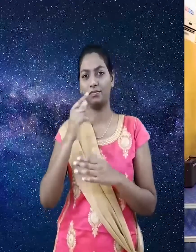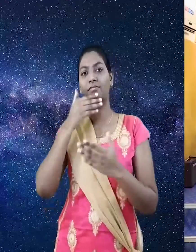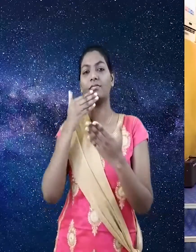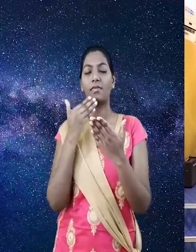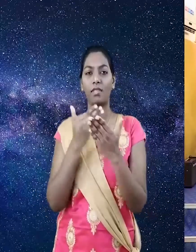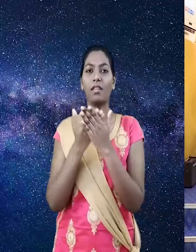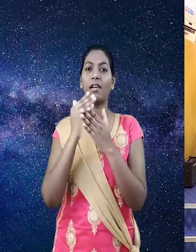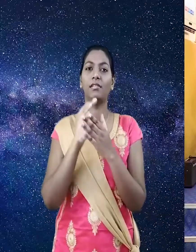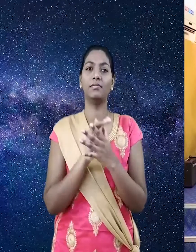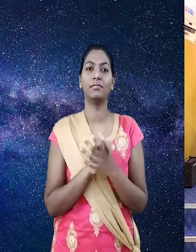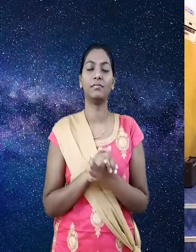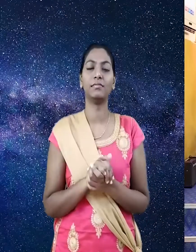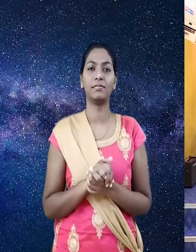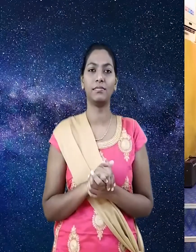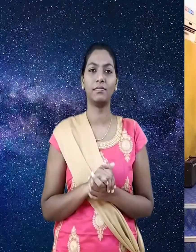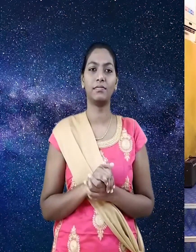करूं, तेरी स्तुति